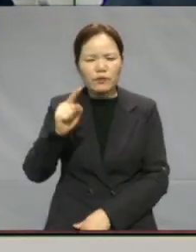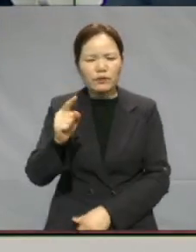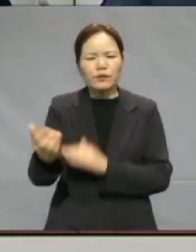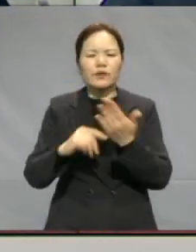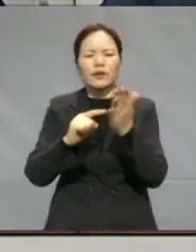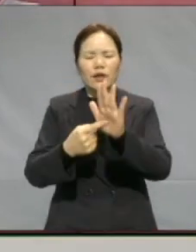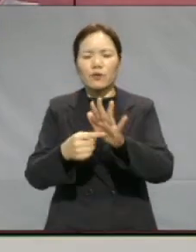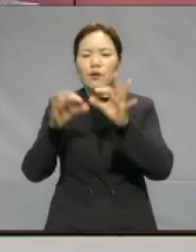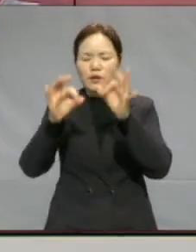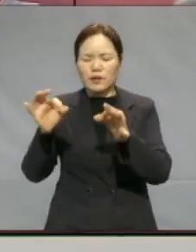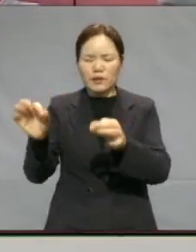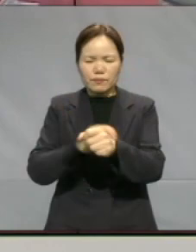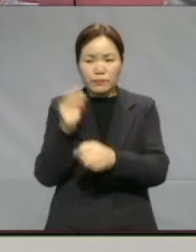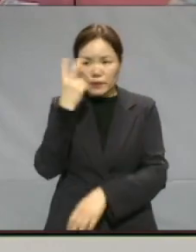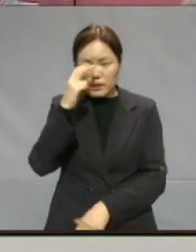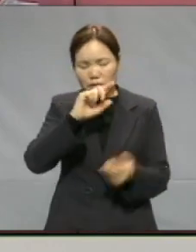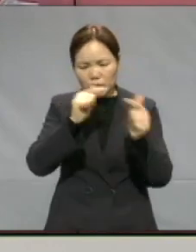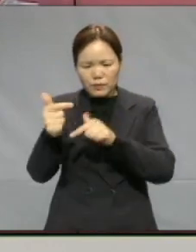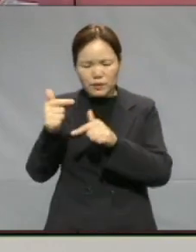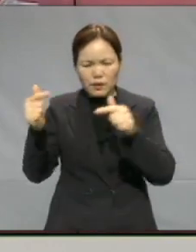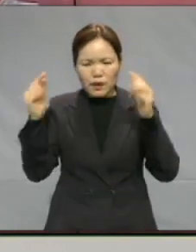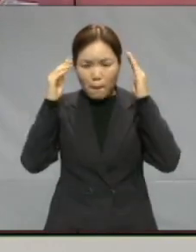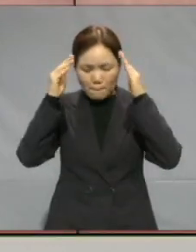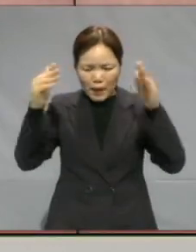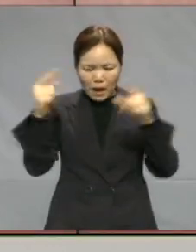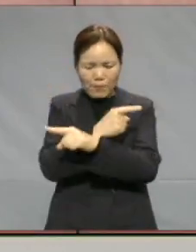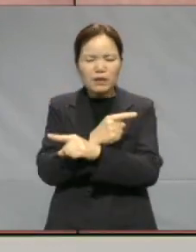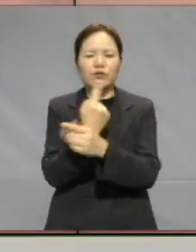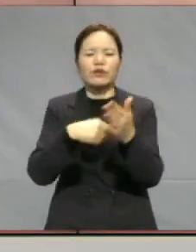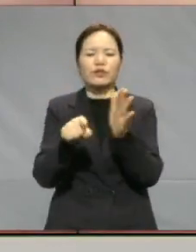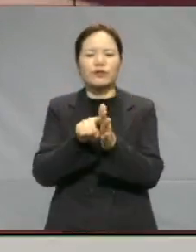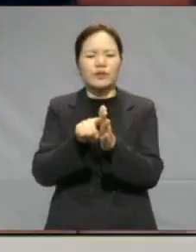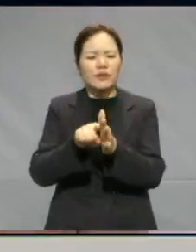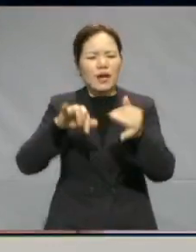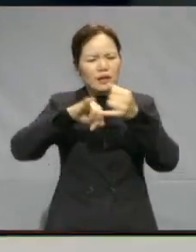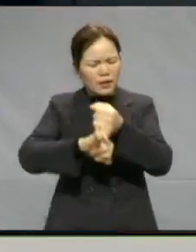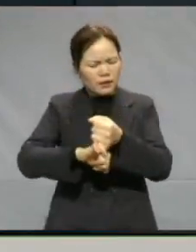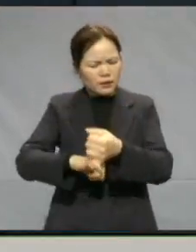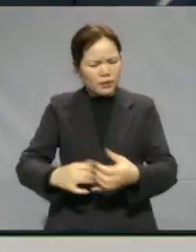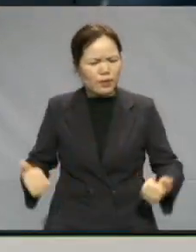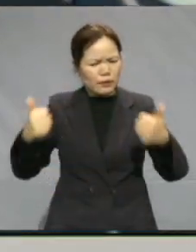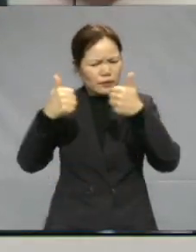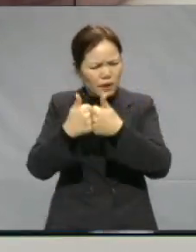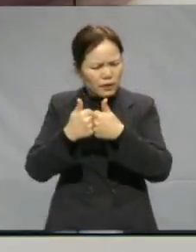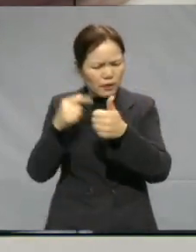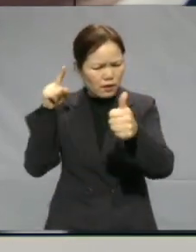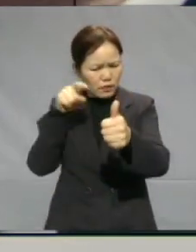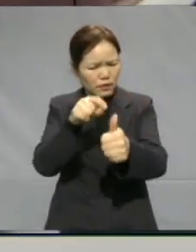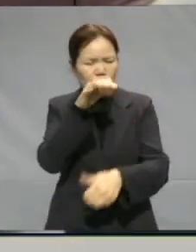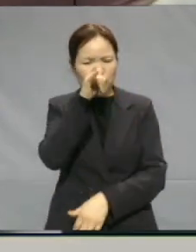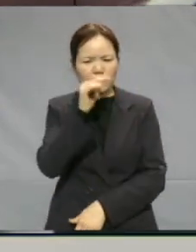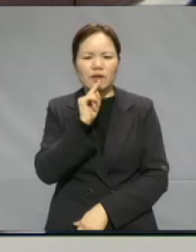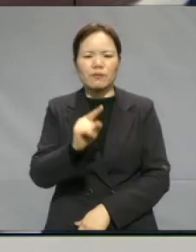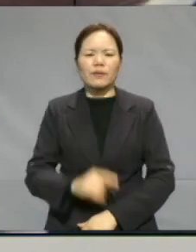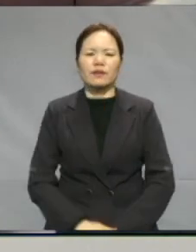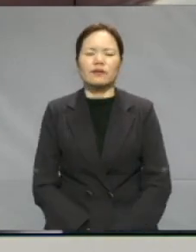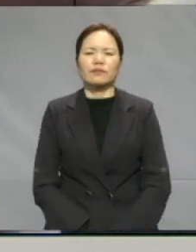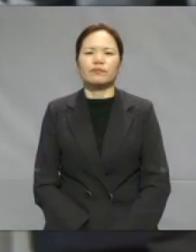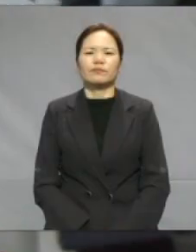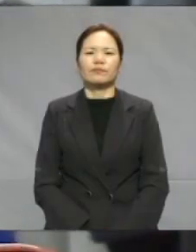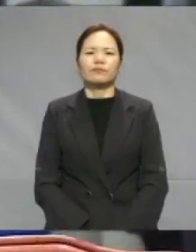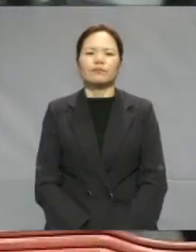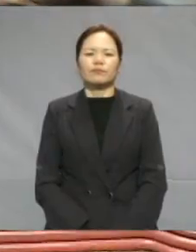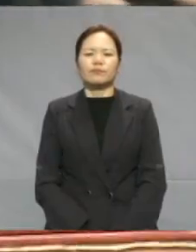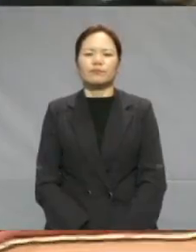심판과 김건희 특검에 쏠린 눈길을 돌리기 위한 이른바 약속 대련이라는 의혹의 눈초리도 보냈습니다. 이훈총 기자입니다.